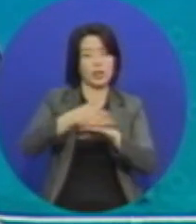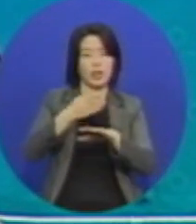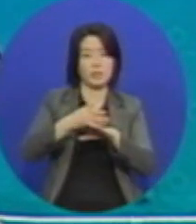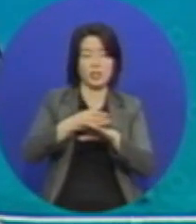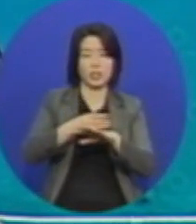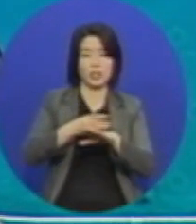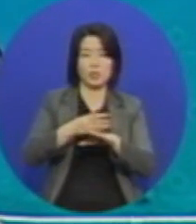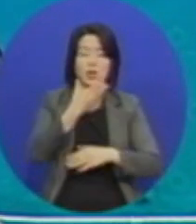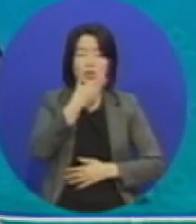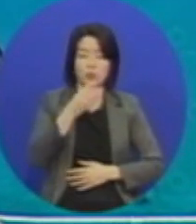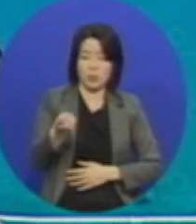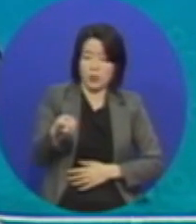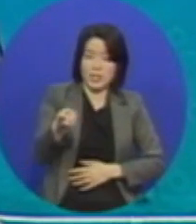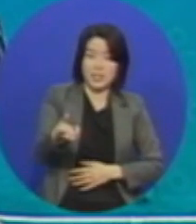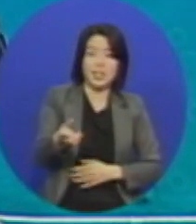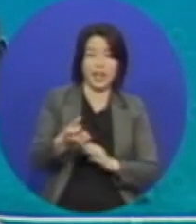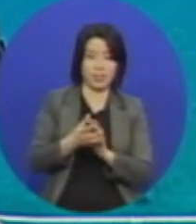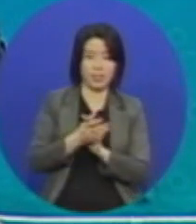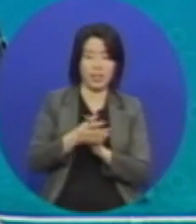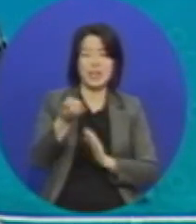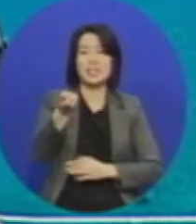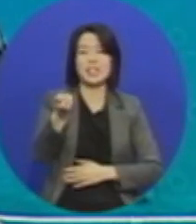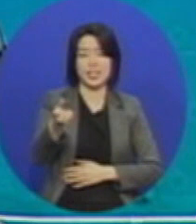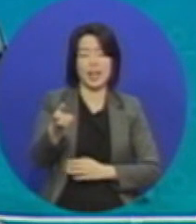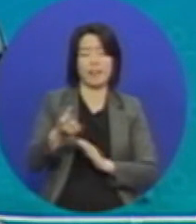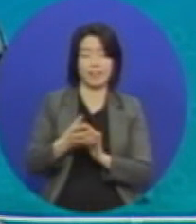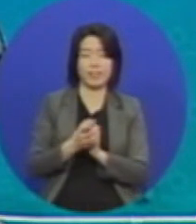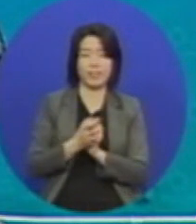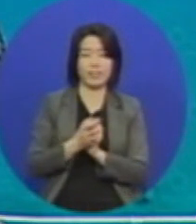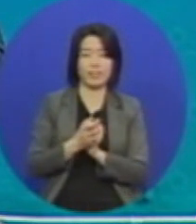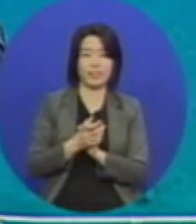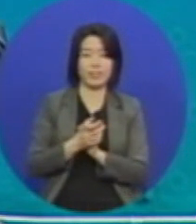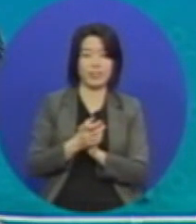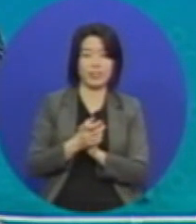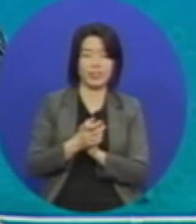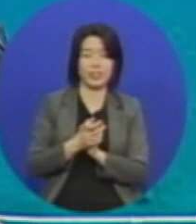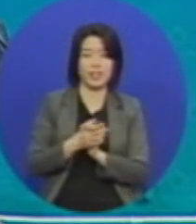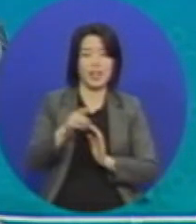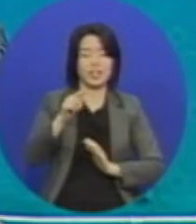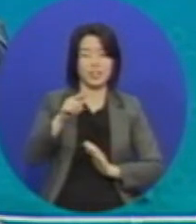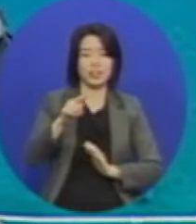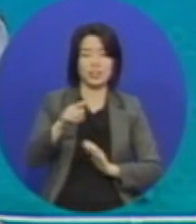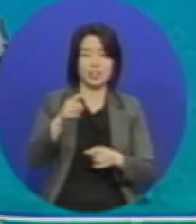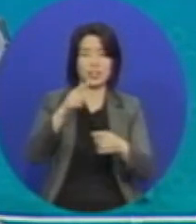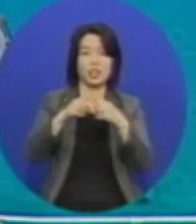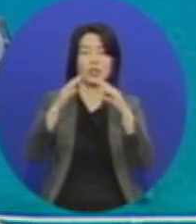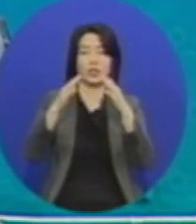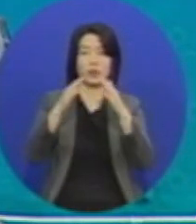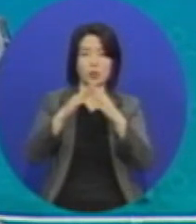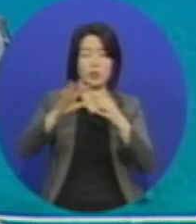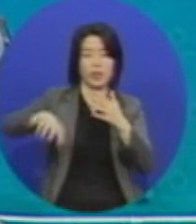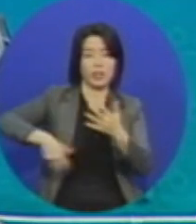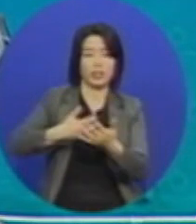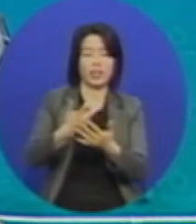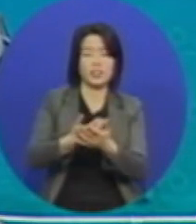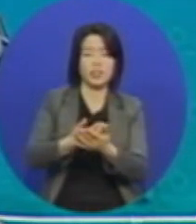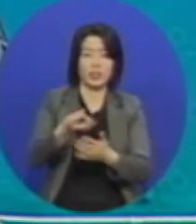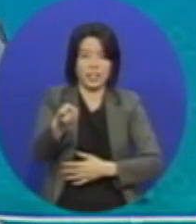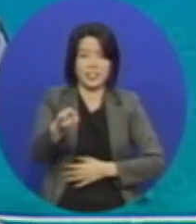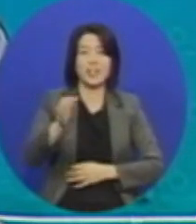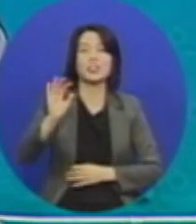씨앗이 라는 뜻입니다 씨앗이 에요 그것이 이 교회 개척의 씨앗이 되었어요